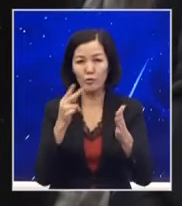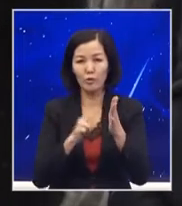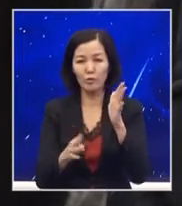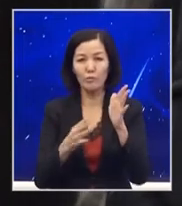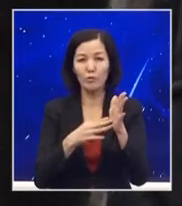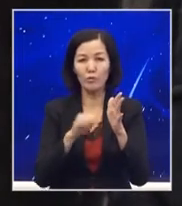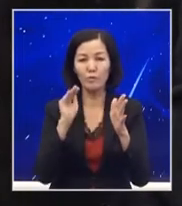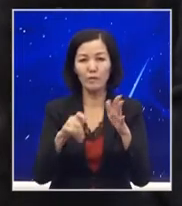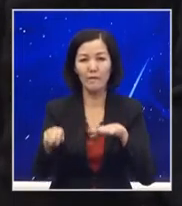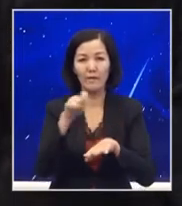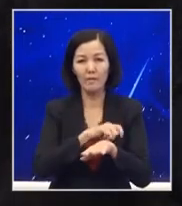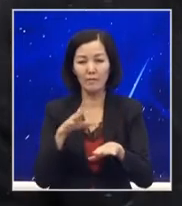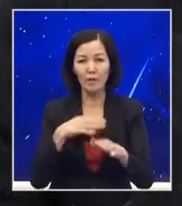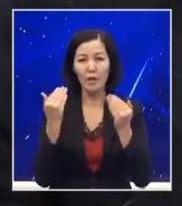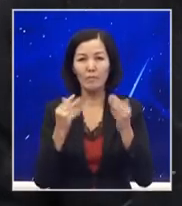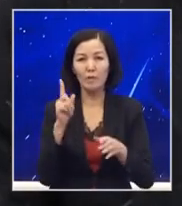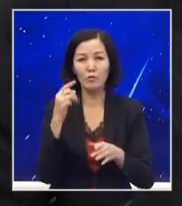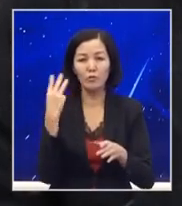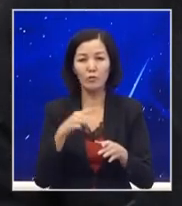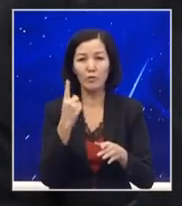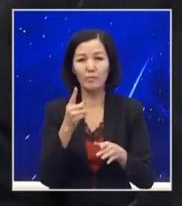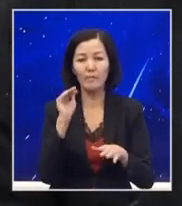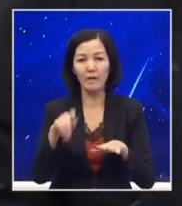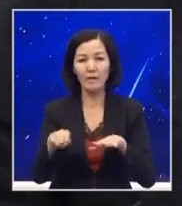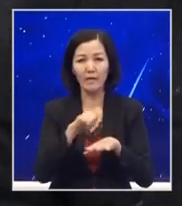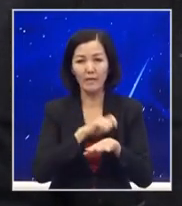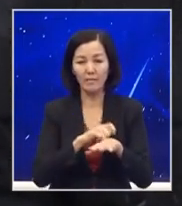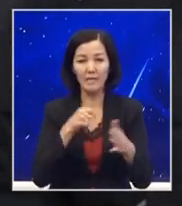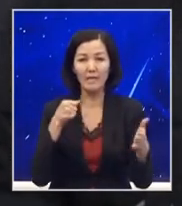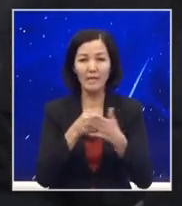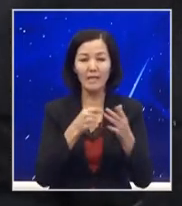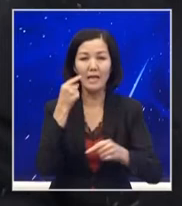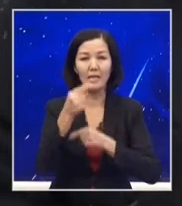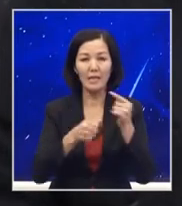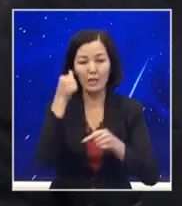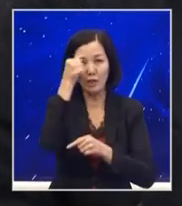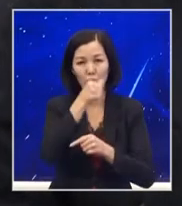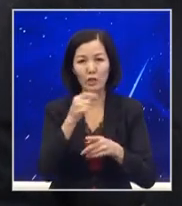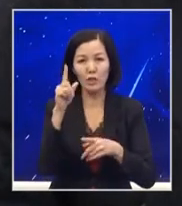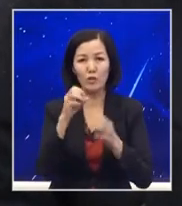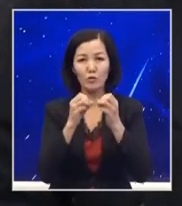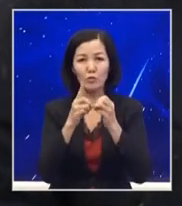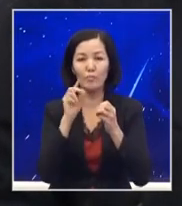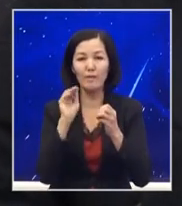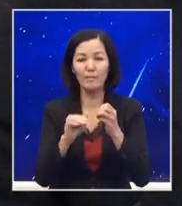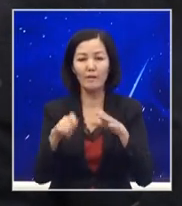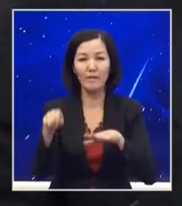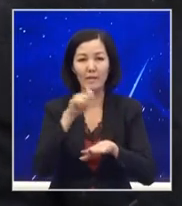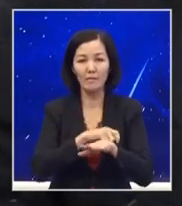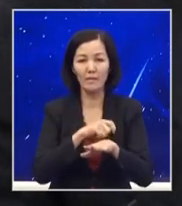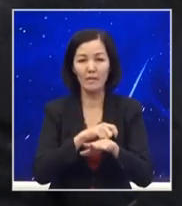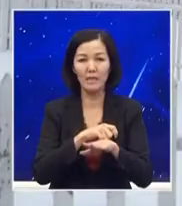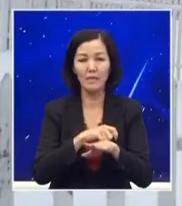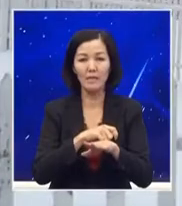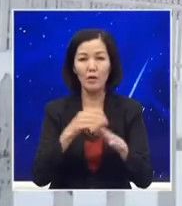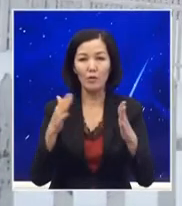шаршы метр болса, биыл 131 мың шаршы метрге жетті. Келесі жылы 211 мың шаршы метрден асайын деген мақсатымыз